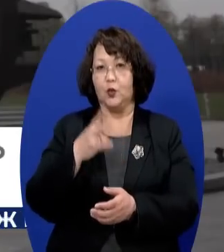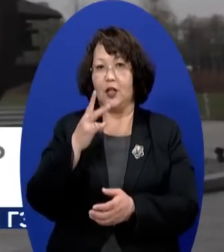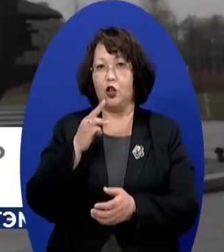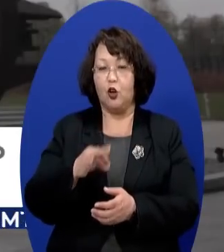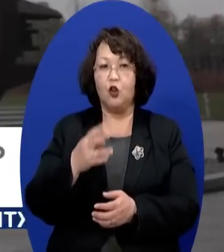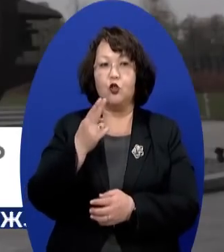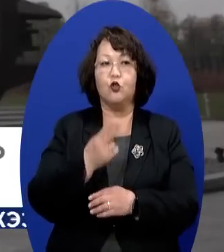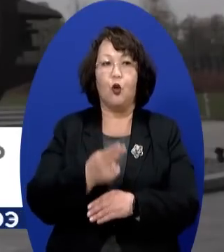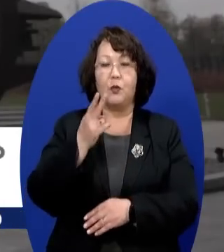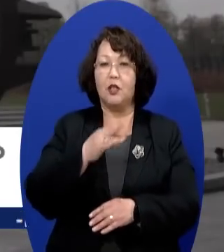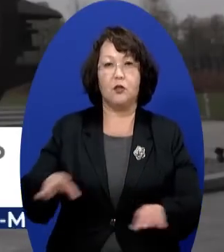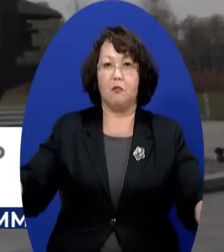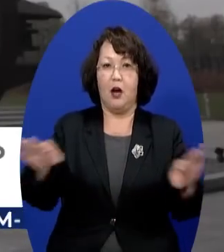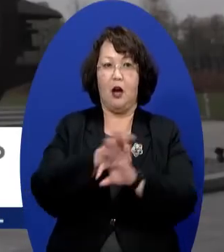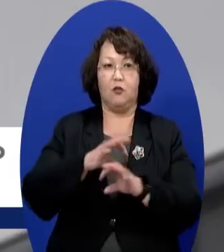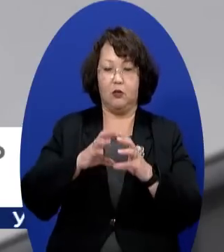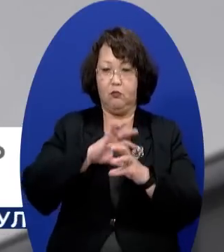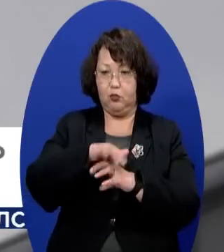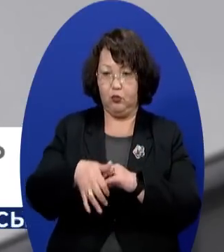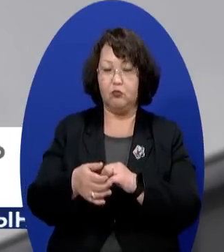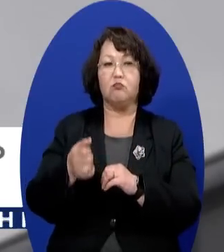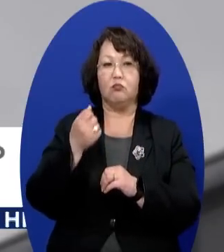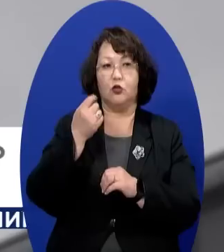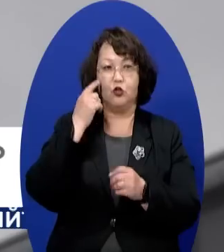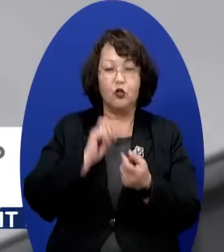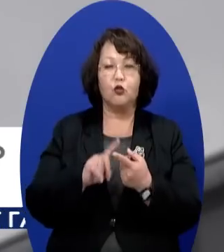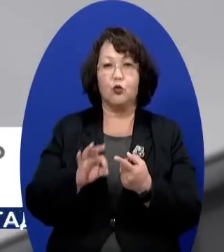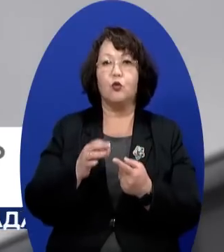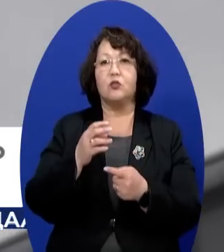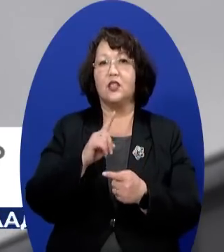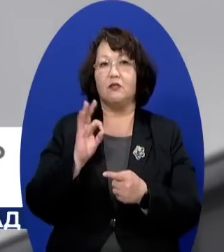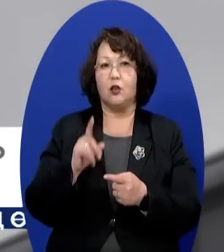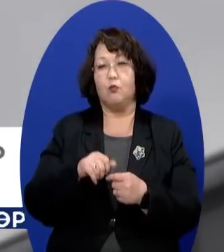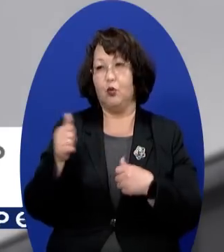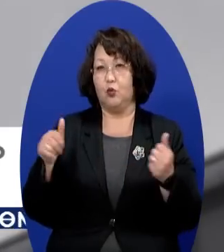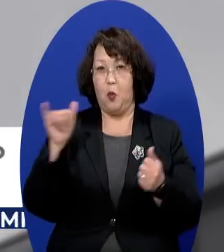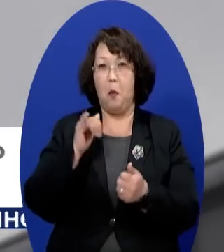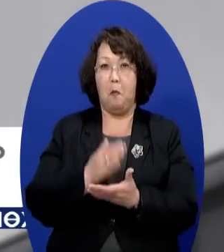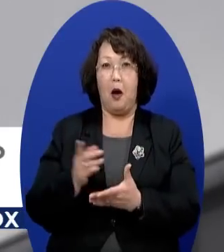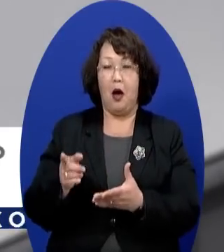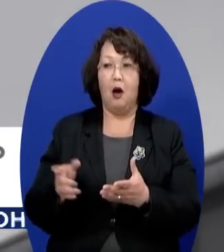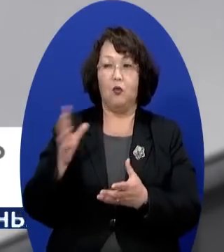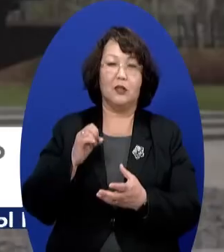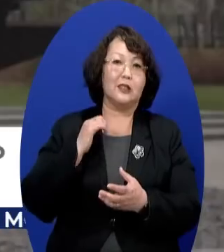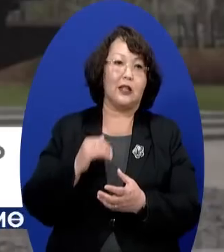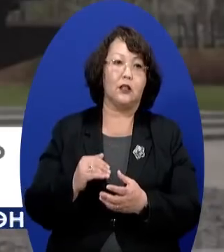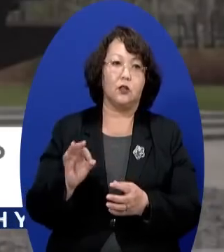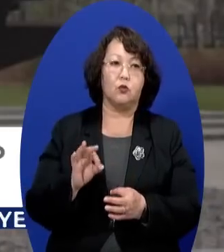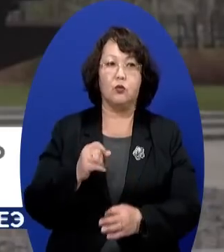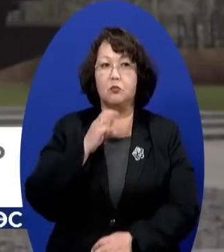ангид дэлхийн ертөнцийг нэг гол зорилгоо гэж тунхагладаг. Гэхдээ энэ төрлийн зэвсэг бусад улсад байгаа цагт энэ зэвсгээсээ татгалзахгүй гэж